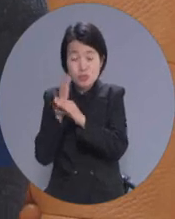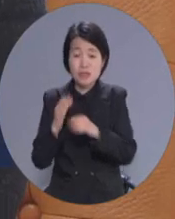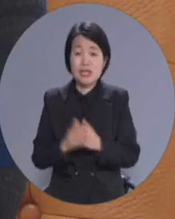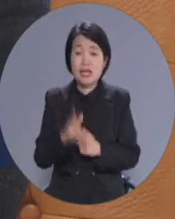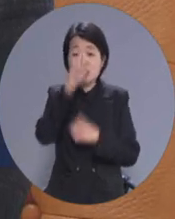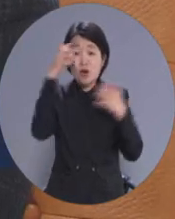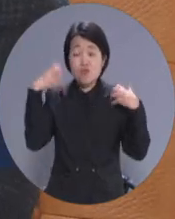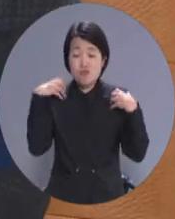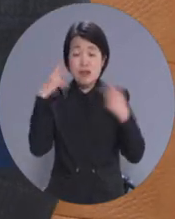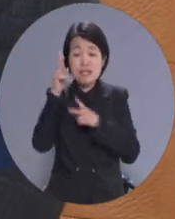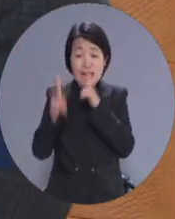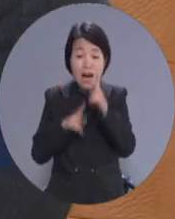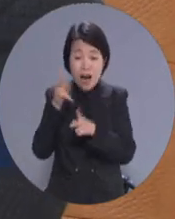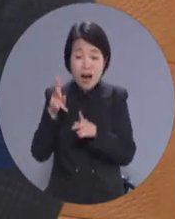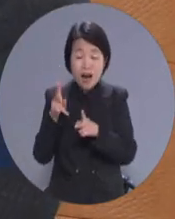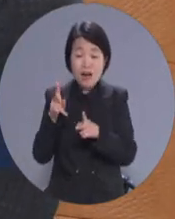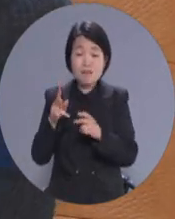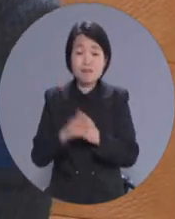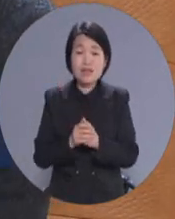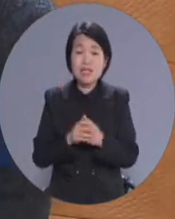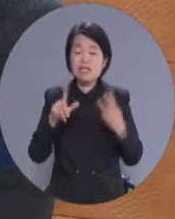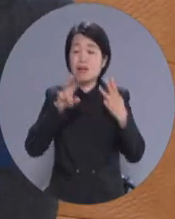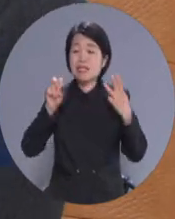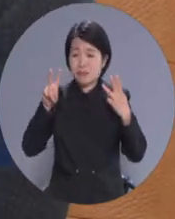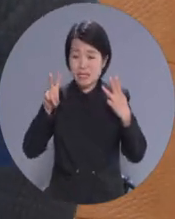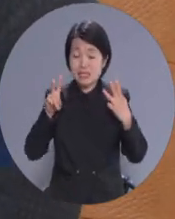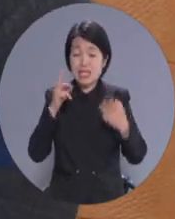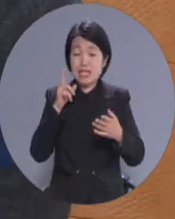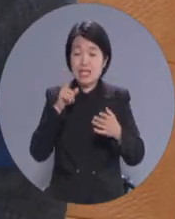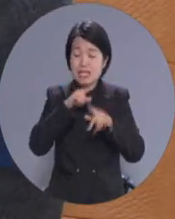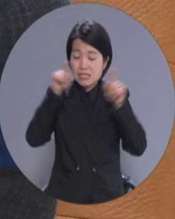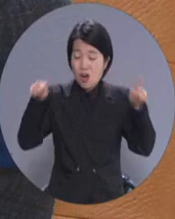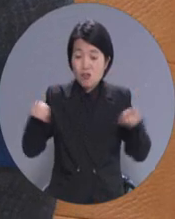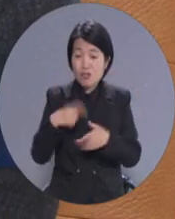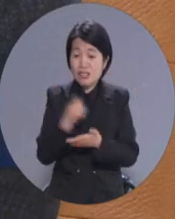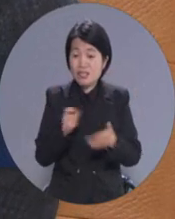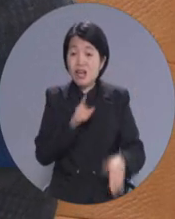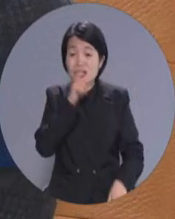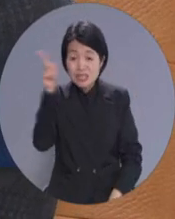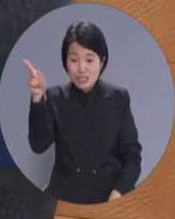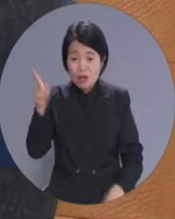그 프로포자를 3월 22일까지 쓰는데 저희들이 이제